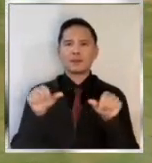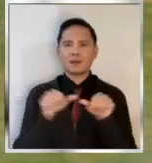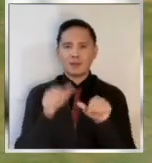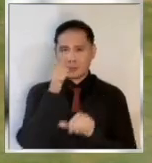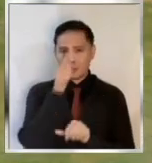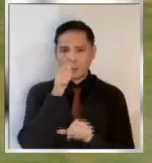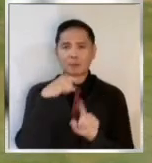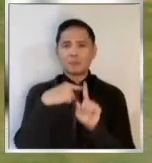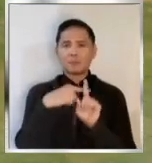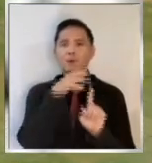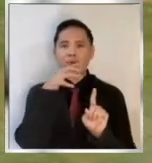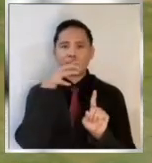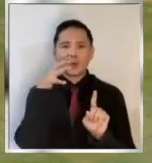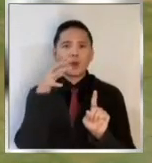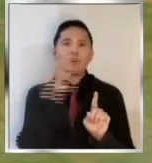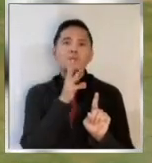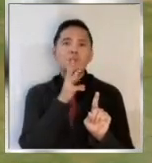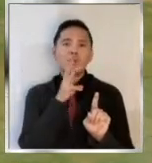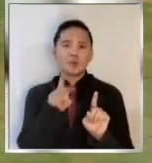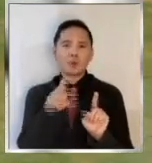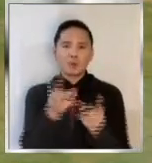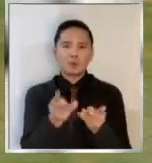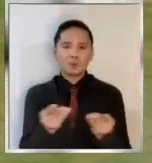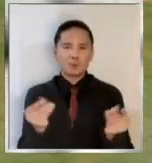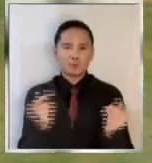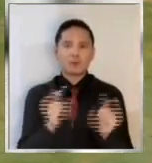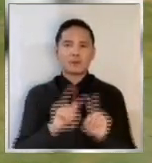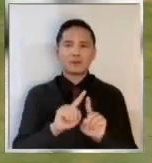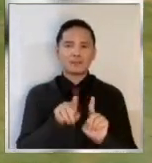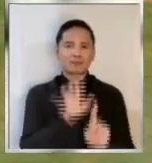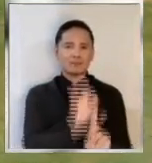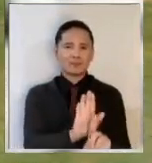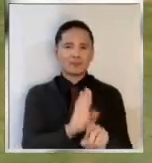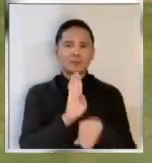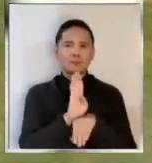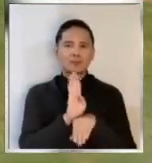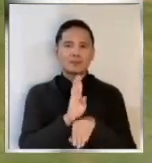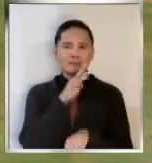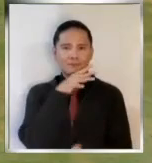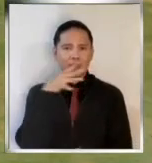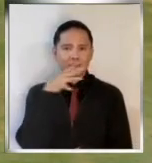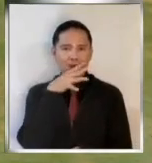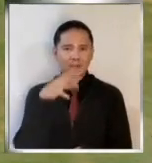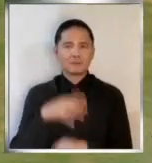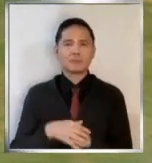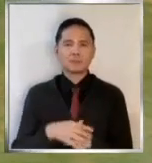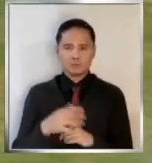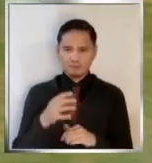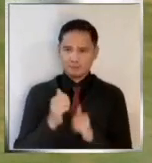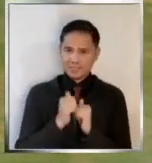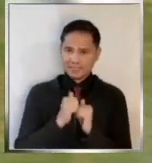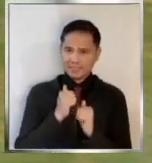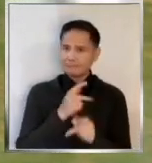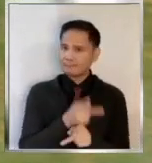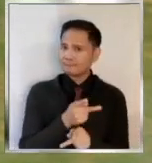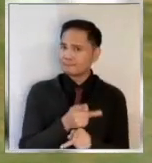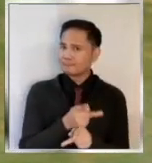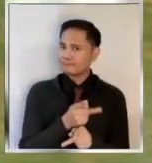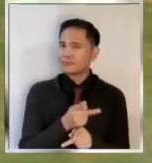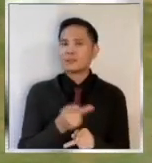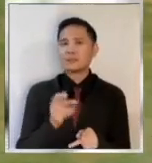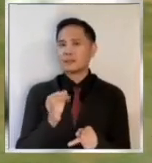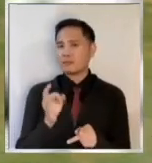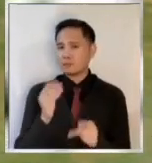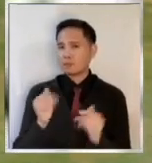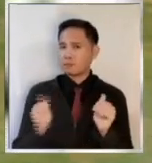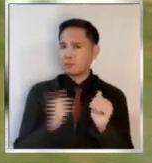water para naman po sa sektor ng agrikultura. Kaya yan yung mga kapuso, babantayan natin yan kung makakabawi ba yung mga dam na yan